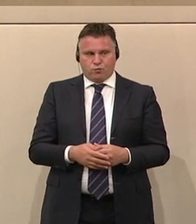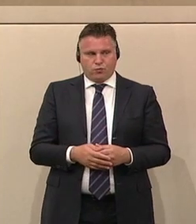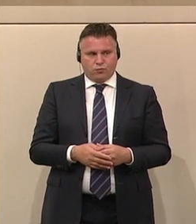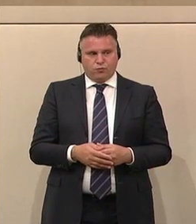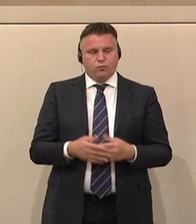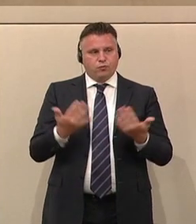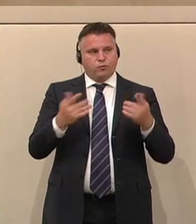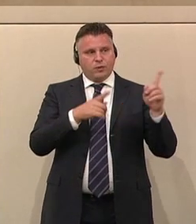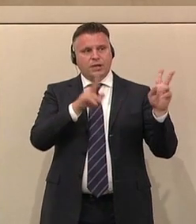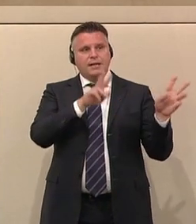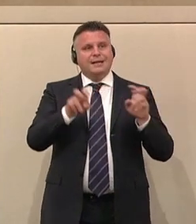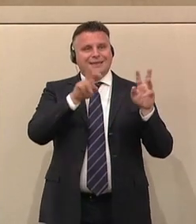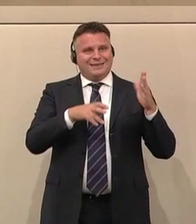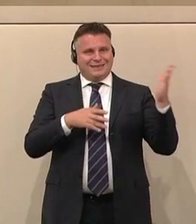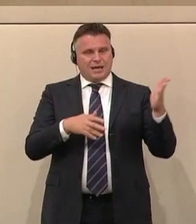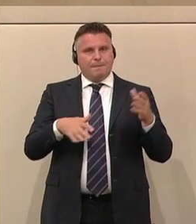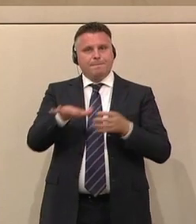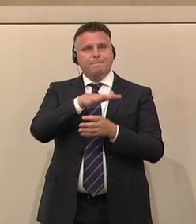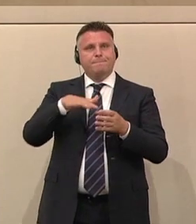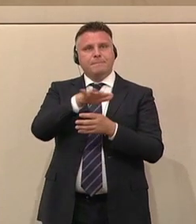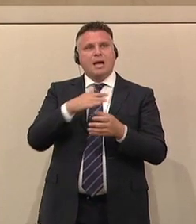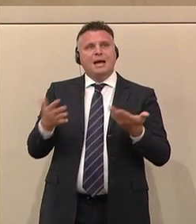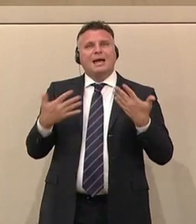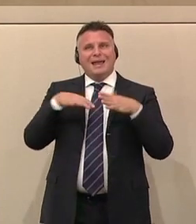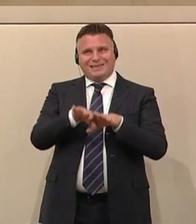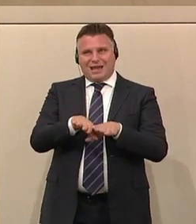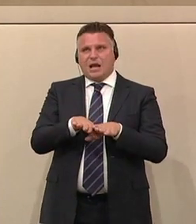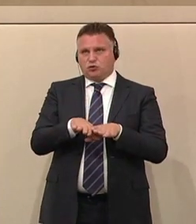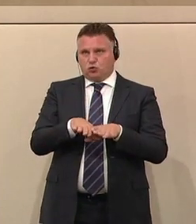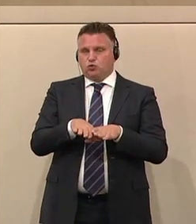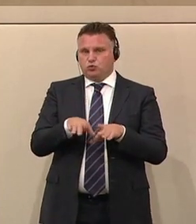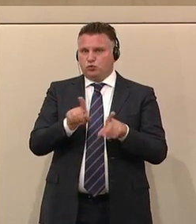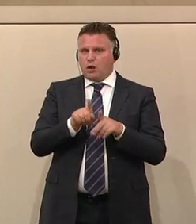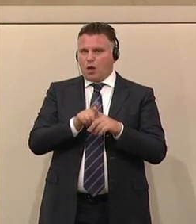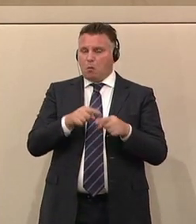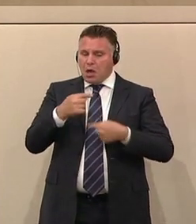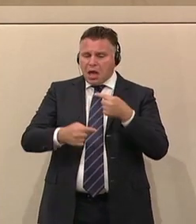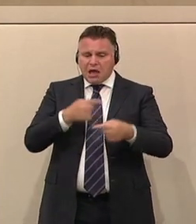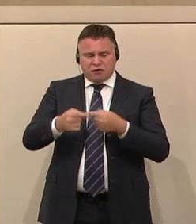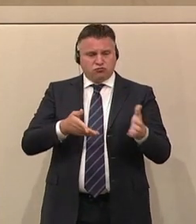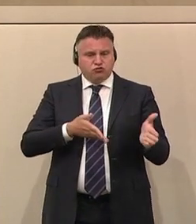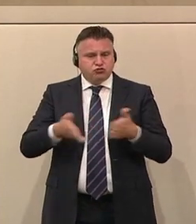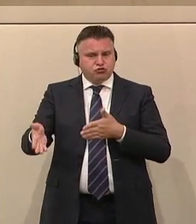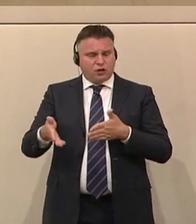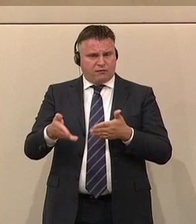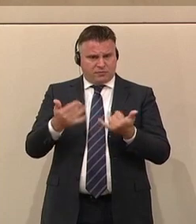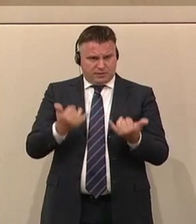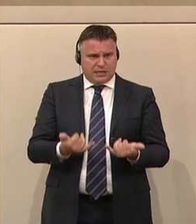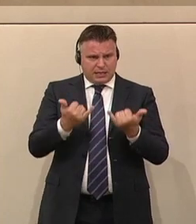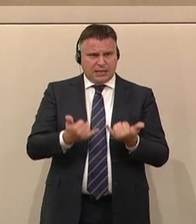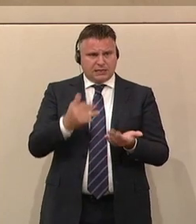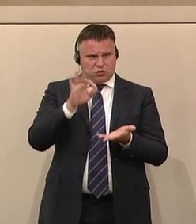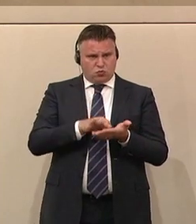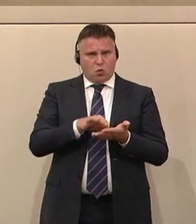Und weil es aktuell zum Thema passt, im Bereich der Integration, auch bei Fehlentwicklungen und Problemstellungen, jetzt gerade